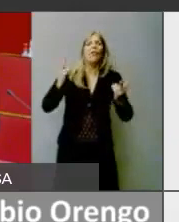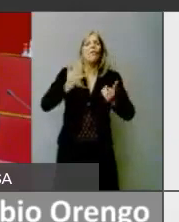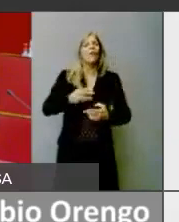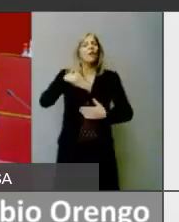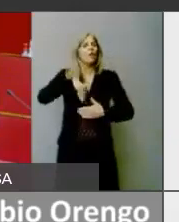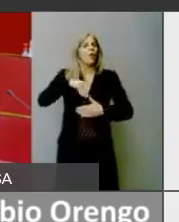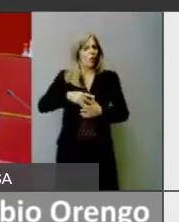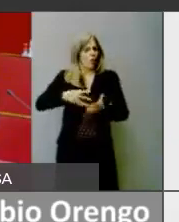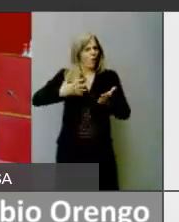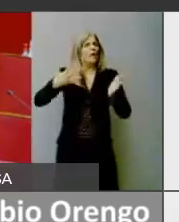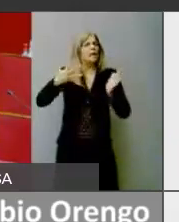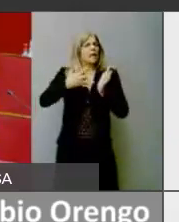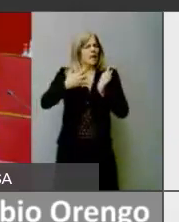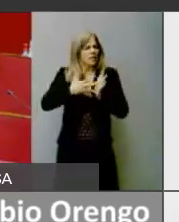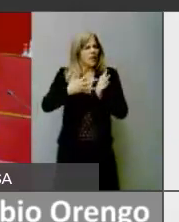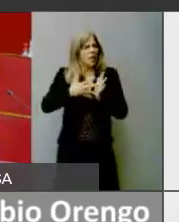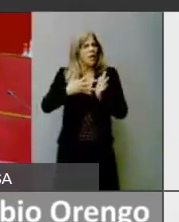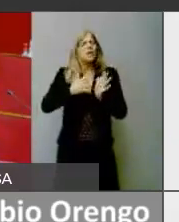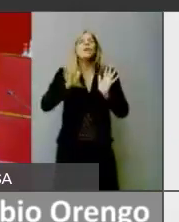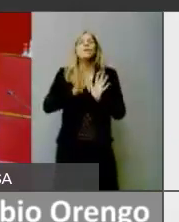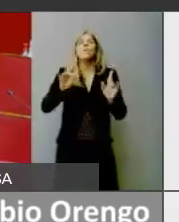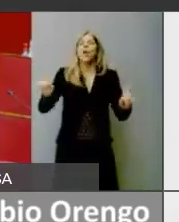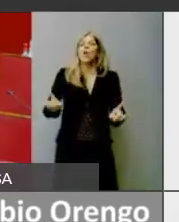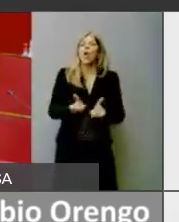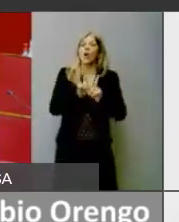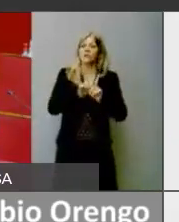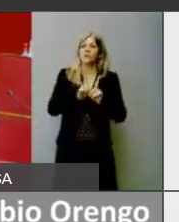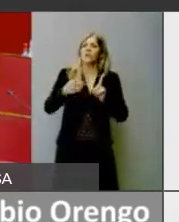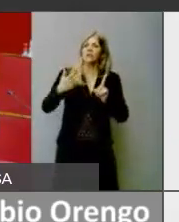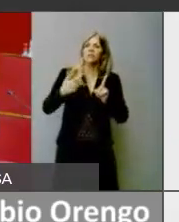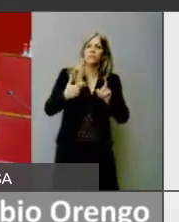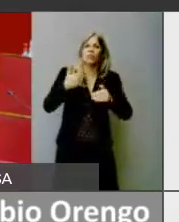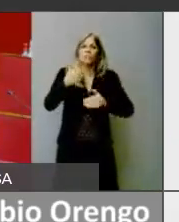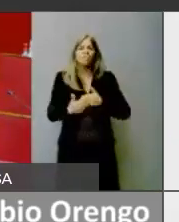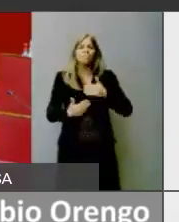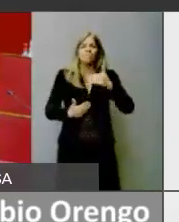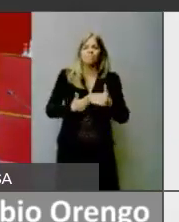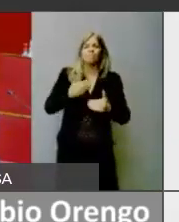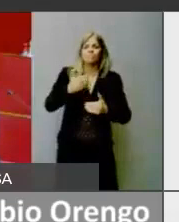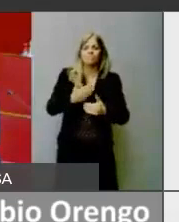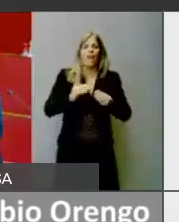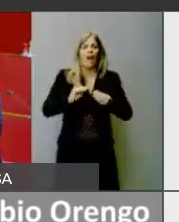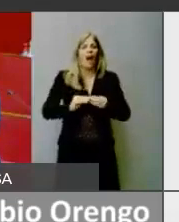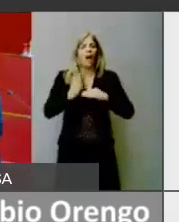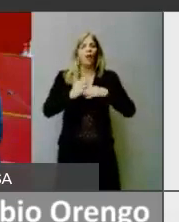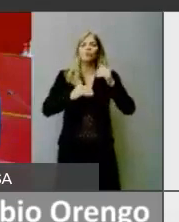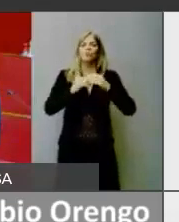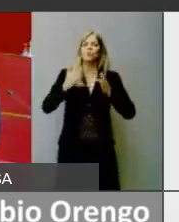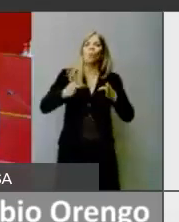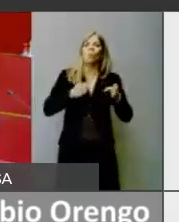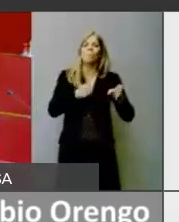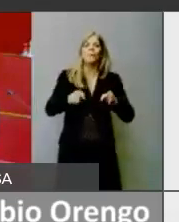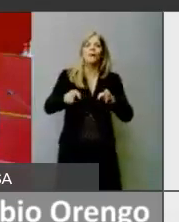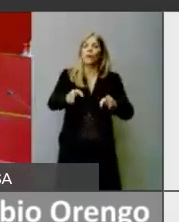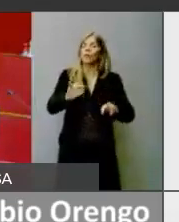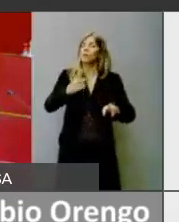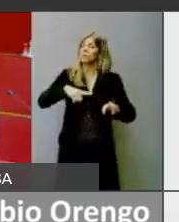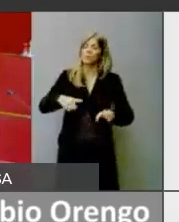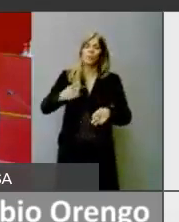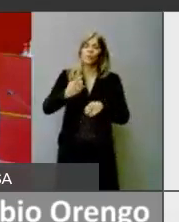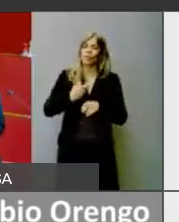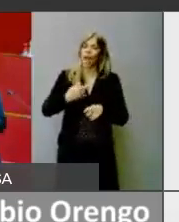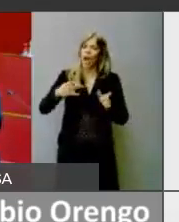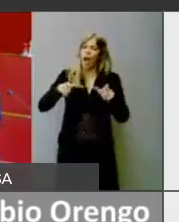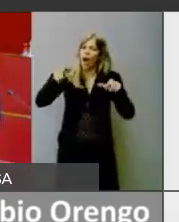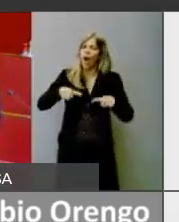hanno costruito un percorso che ancora noi oggi siamo tutti abbiamo tutti il dovere di seguire. Aggiungo un